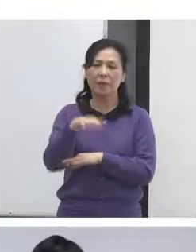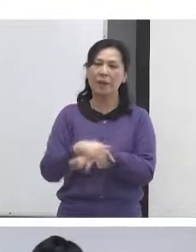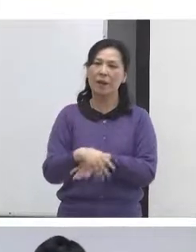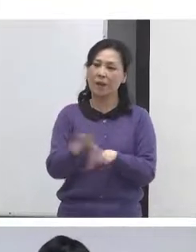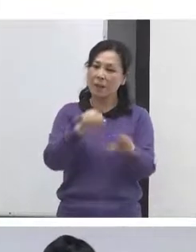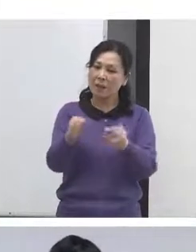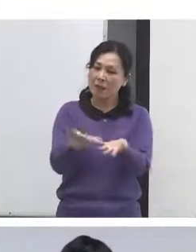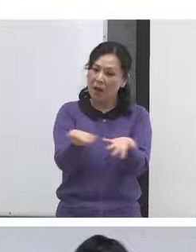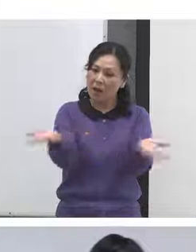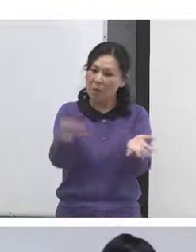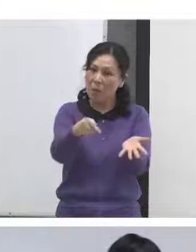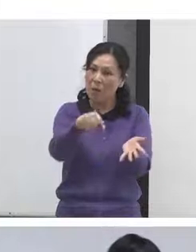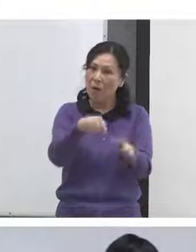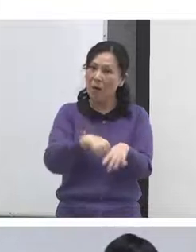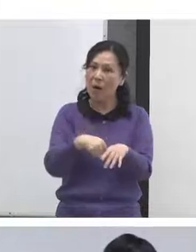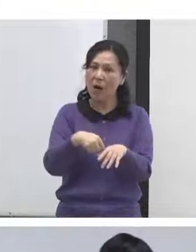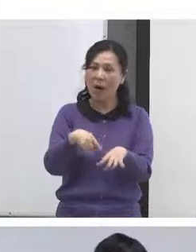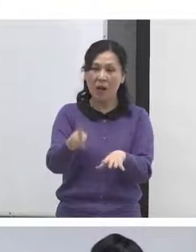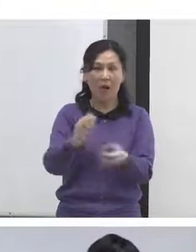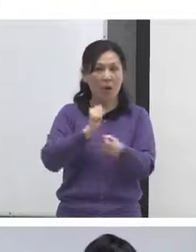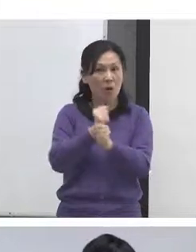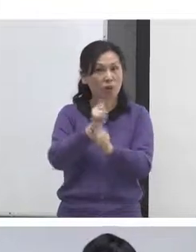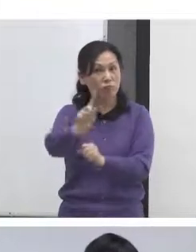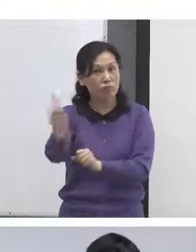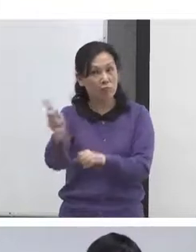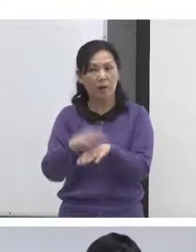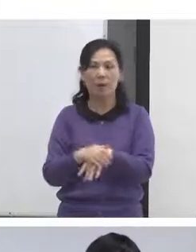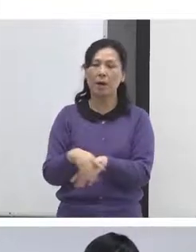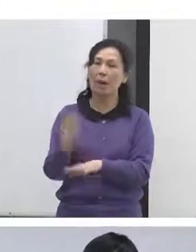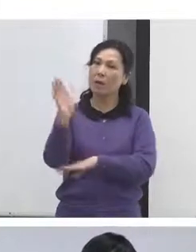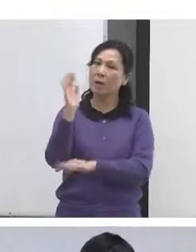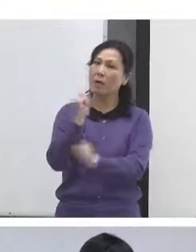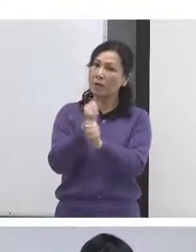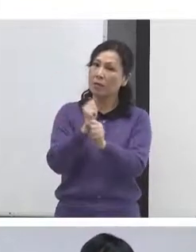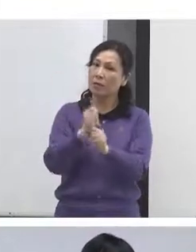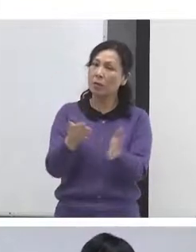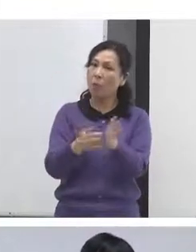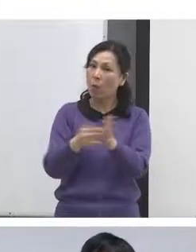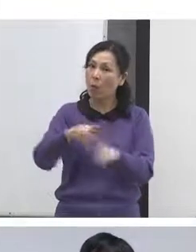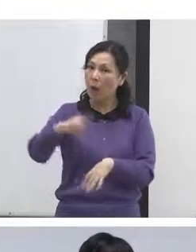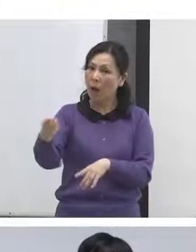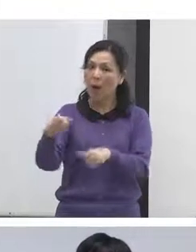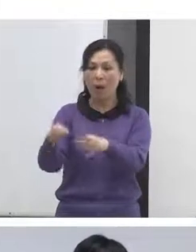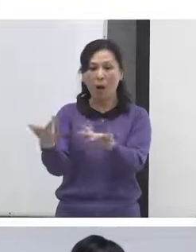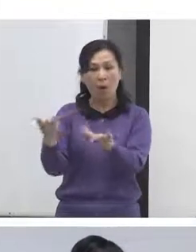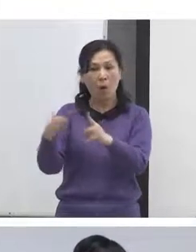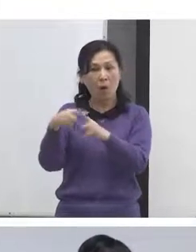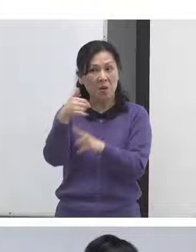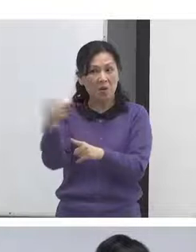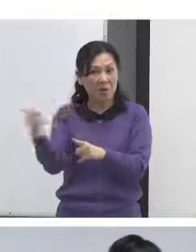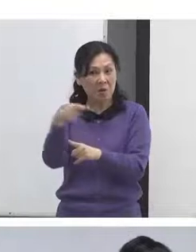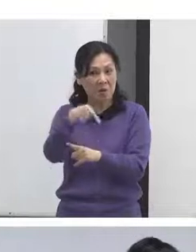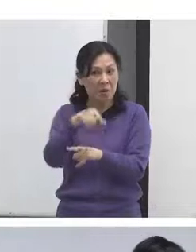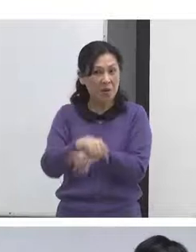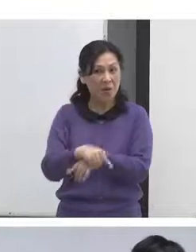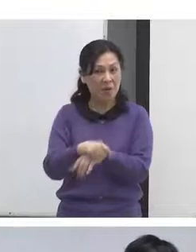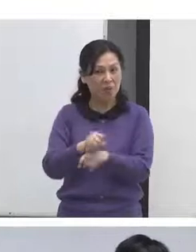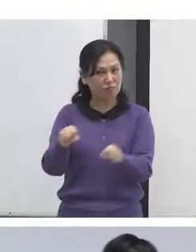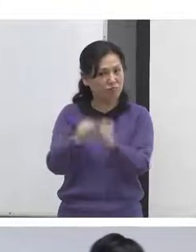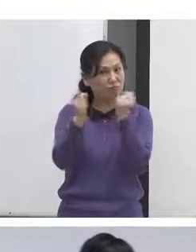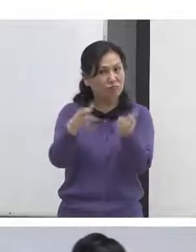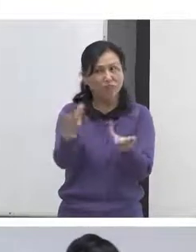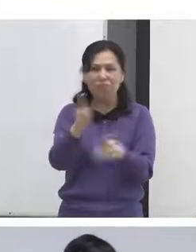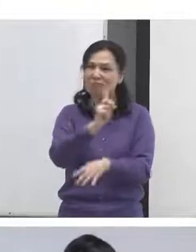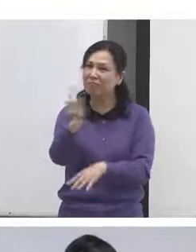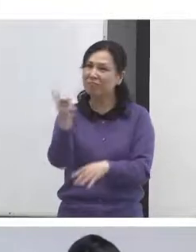料政策，那么政府做了这些政策之后，那么后来就是公务员们可能有什么样的对策去破坏这些利益良善的东